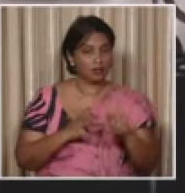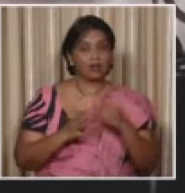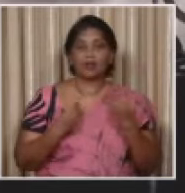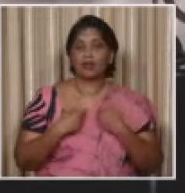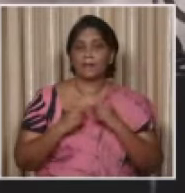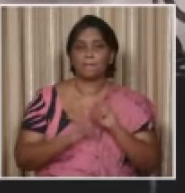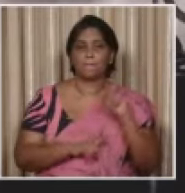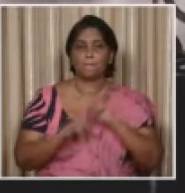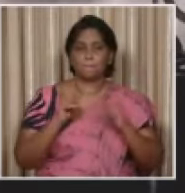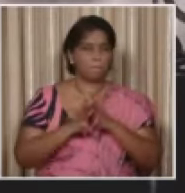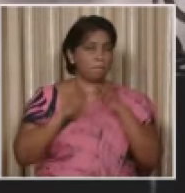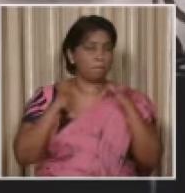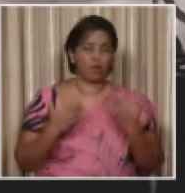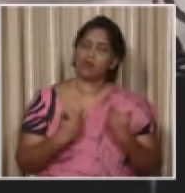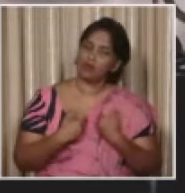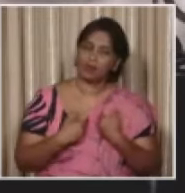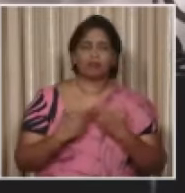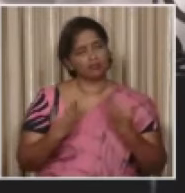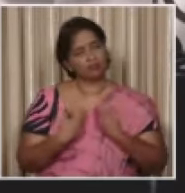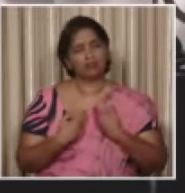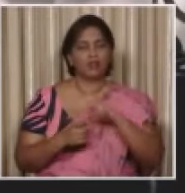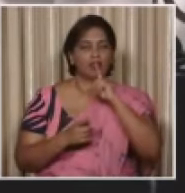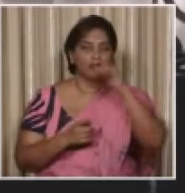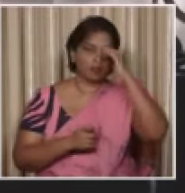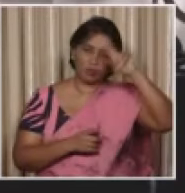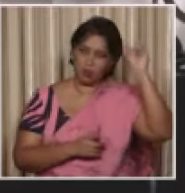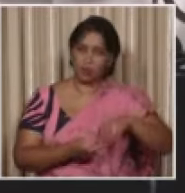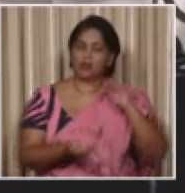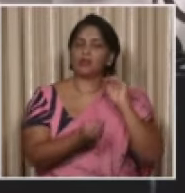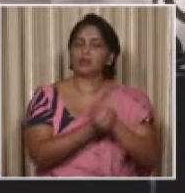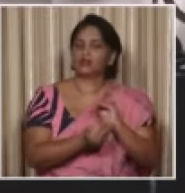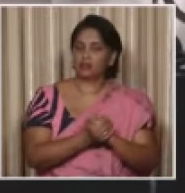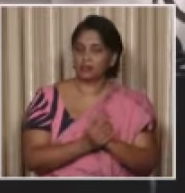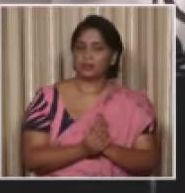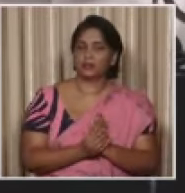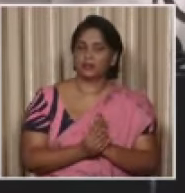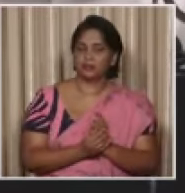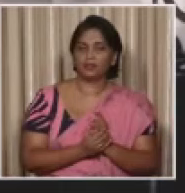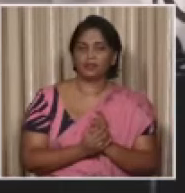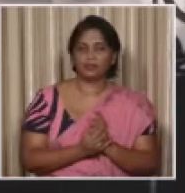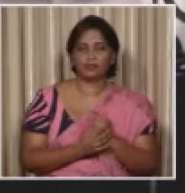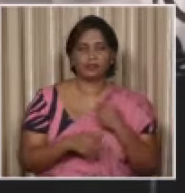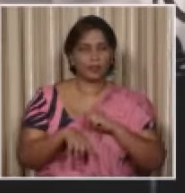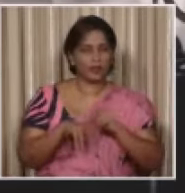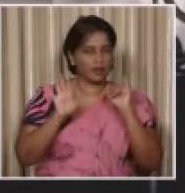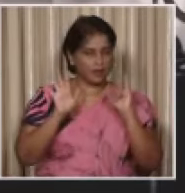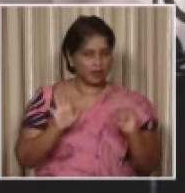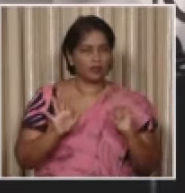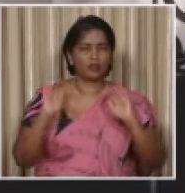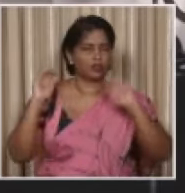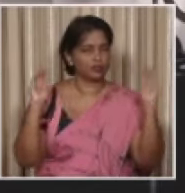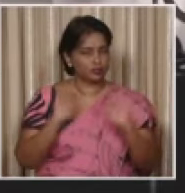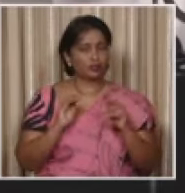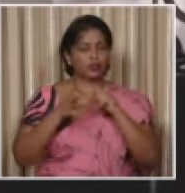अपिट पार्लिमेंतु बहुतरे तियेनवा कोमत् अपि अपे कथानायकतुमा रेकगन्नो कियला मटे तीन विनाडी हयाय इताम केटी